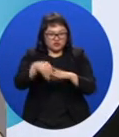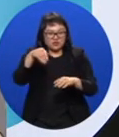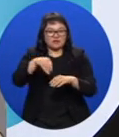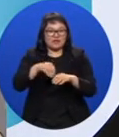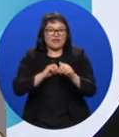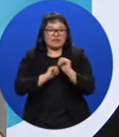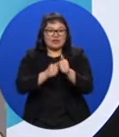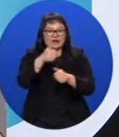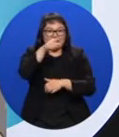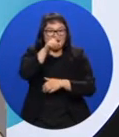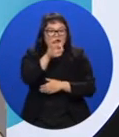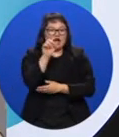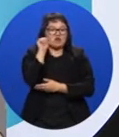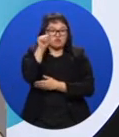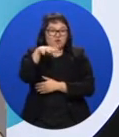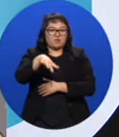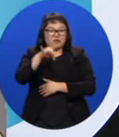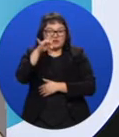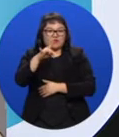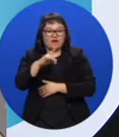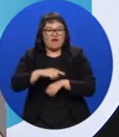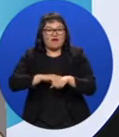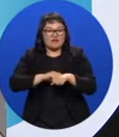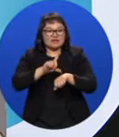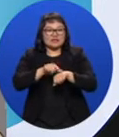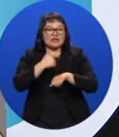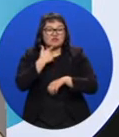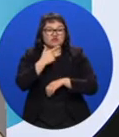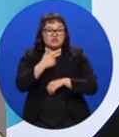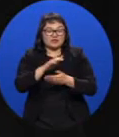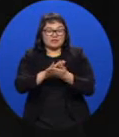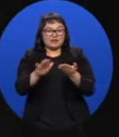후보께 먼저 주도권을 드리겠습니다. 시간은 6분입니다. 예,